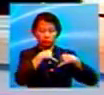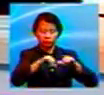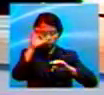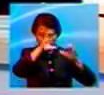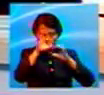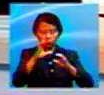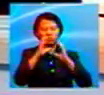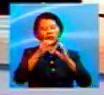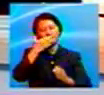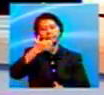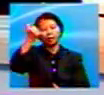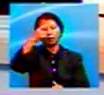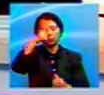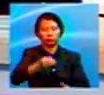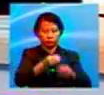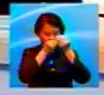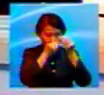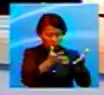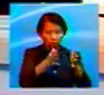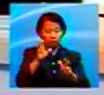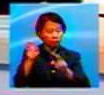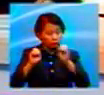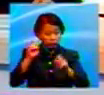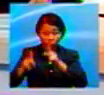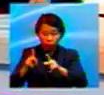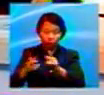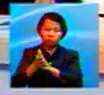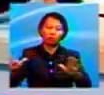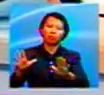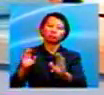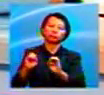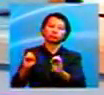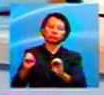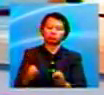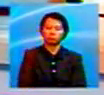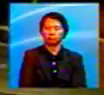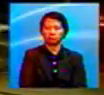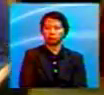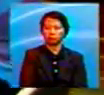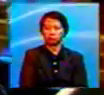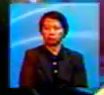mencari kaedah terbaik bagi mengumumkan tiada penumpang yang terselamat.